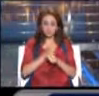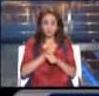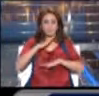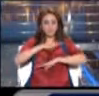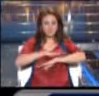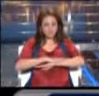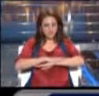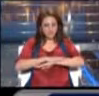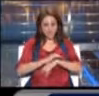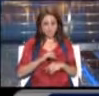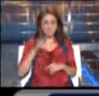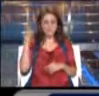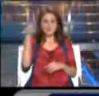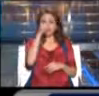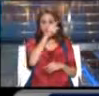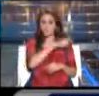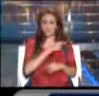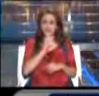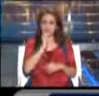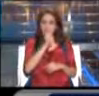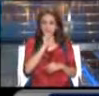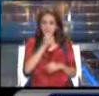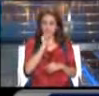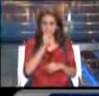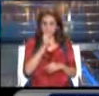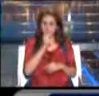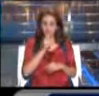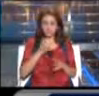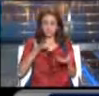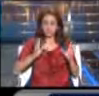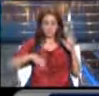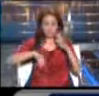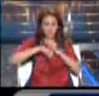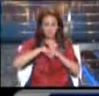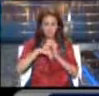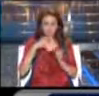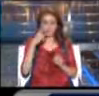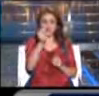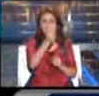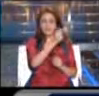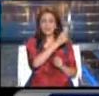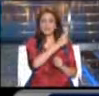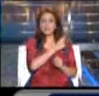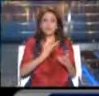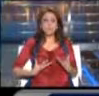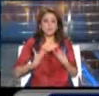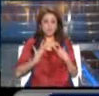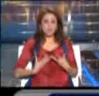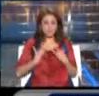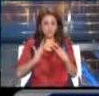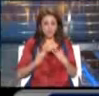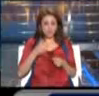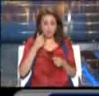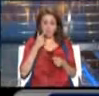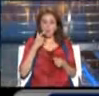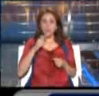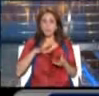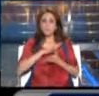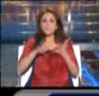بعض الإعلاميين الرياضيين تعرضوا لانتقادات واتهامات بالإثارة ومعالجة القضايا